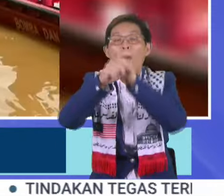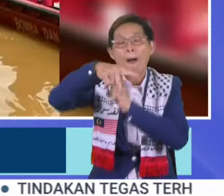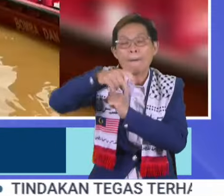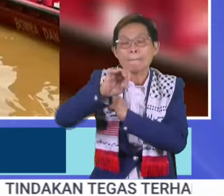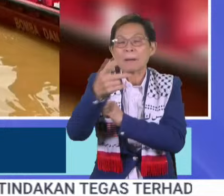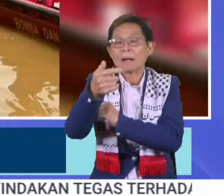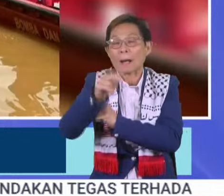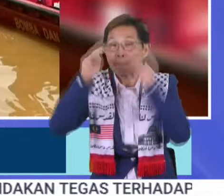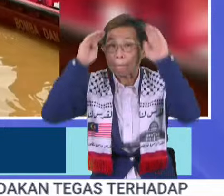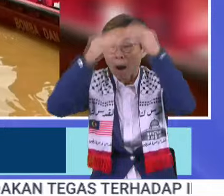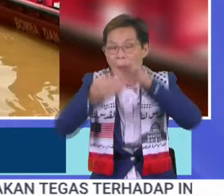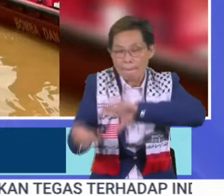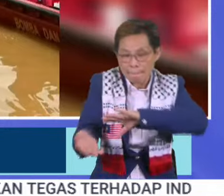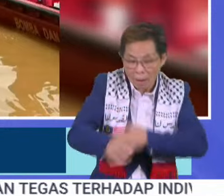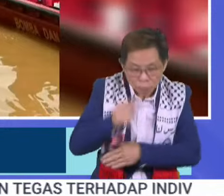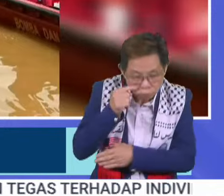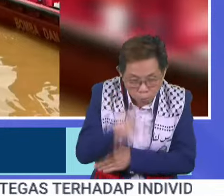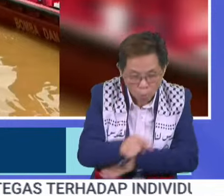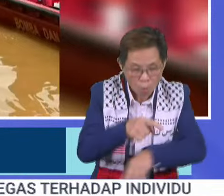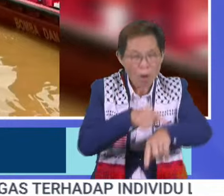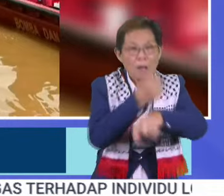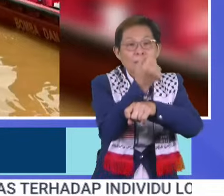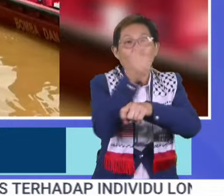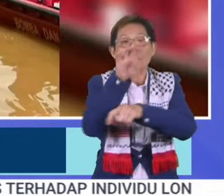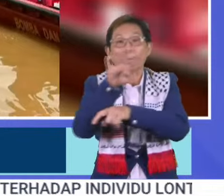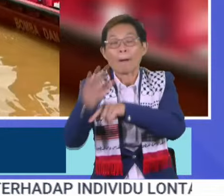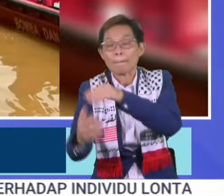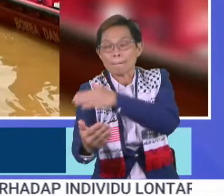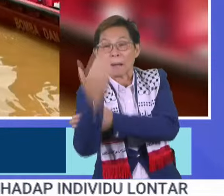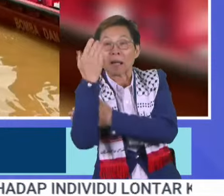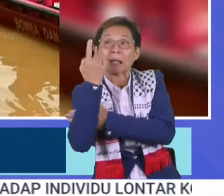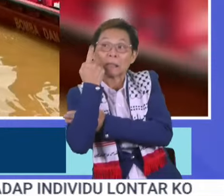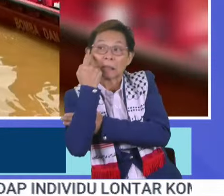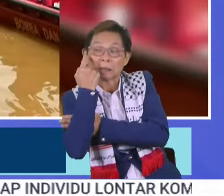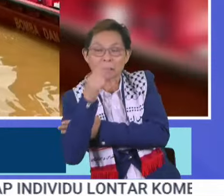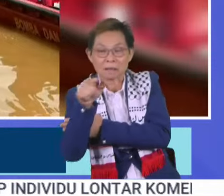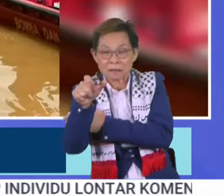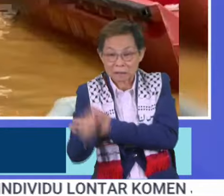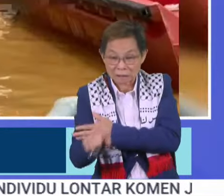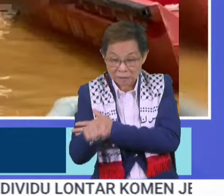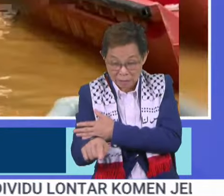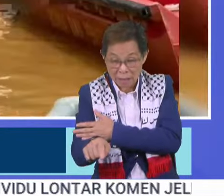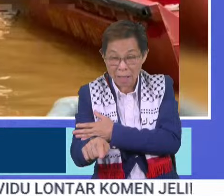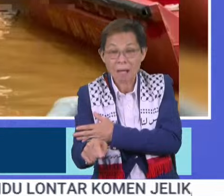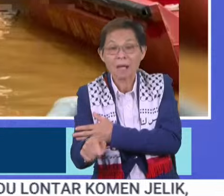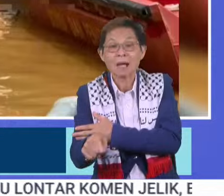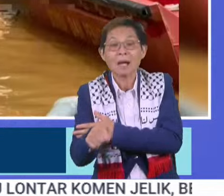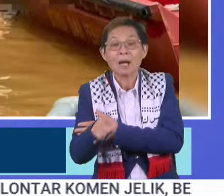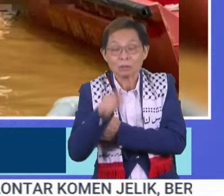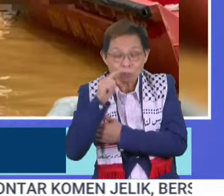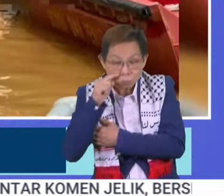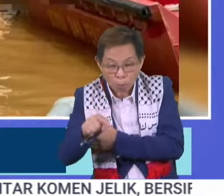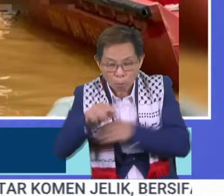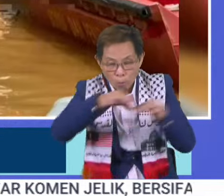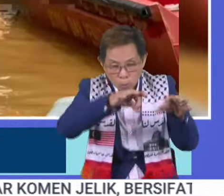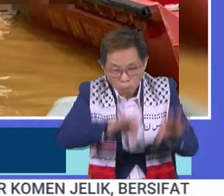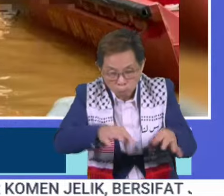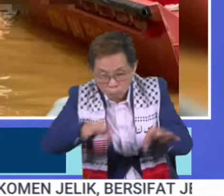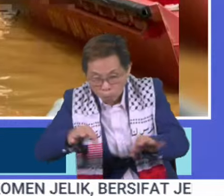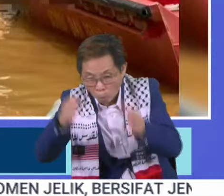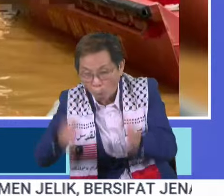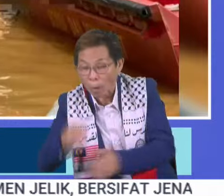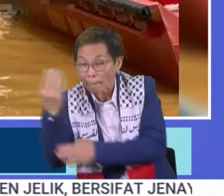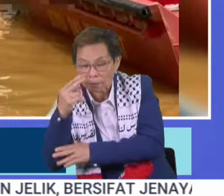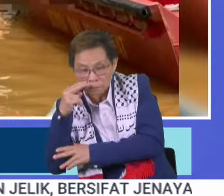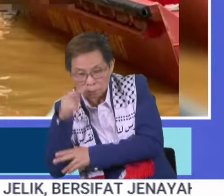Pahang. Mayat mangsa ditemukan kira-kira 11.44 pagi tadi. Muhammad Daniel Fakrullah Muhammad Azri ditemui terapung oleh orang